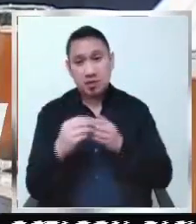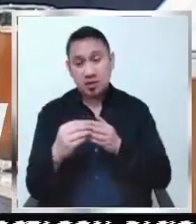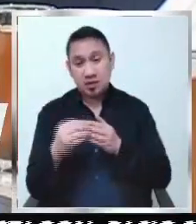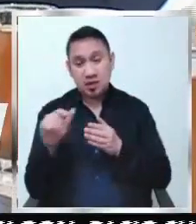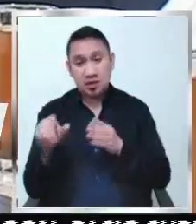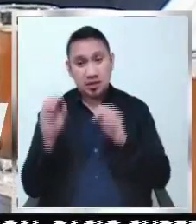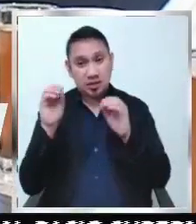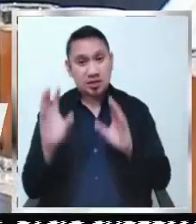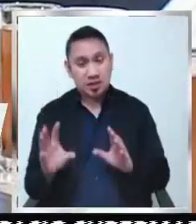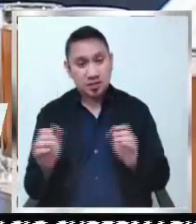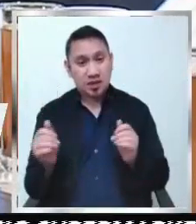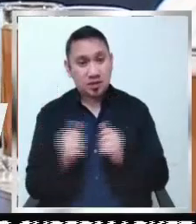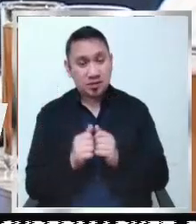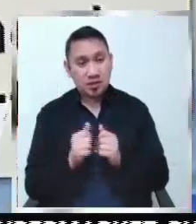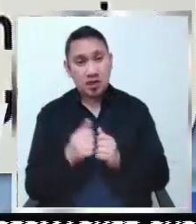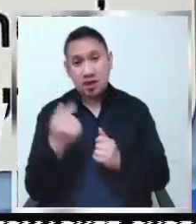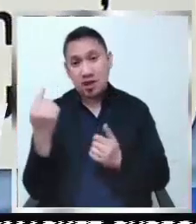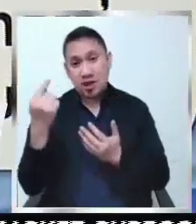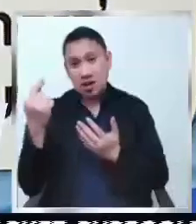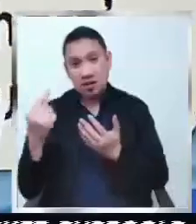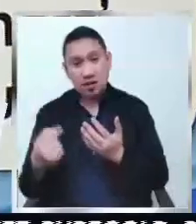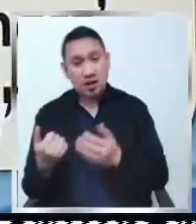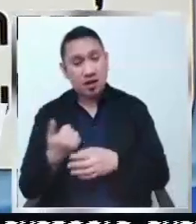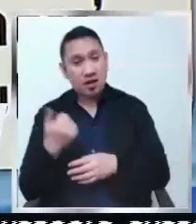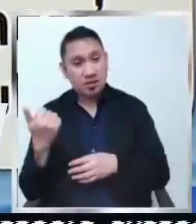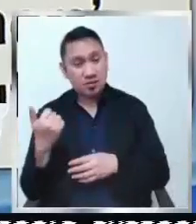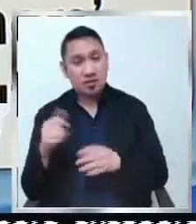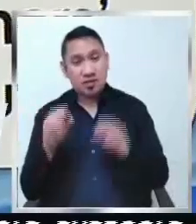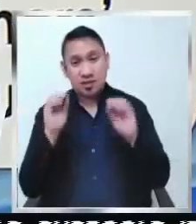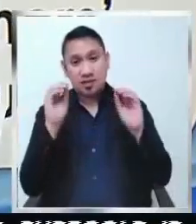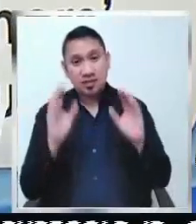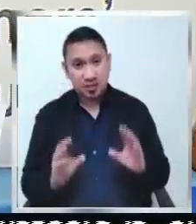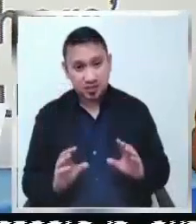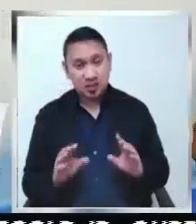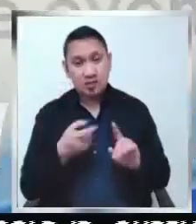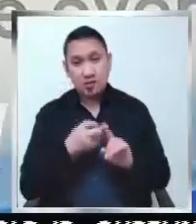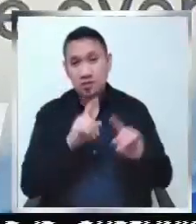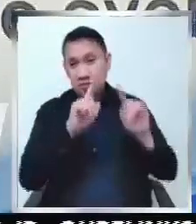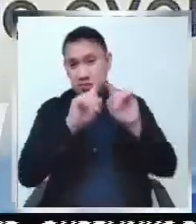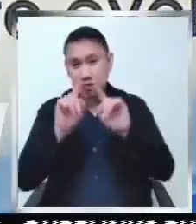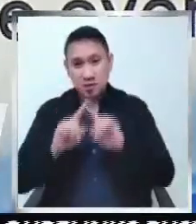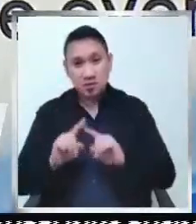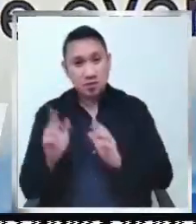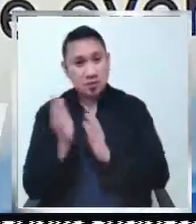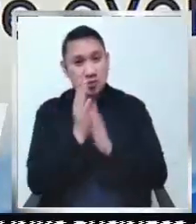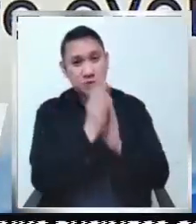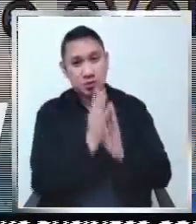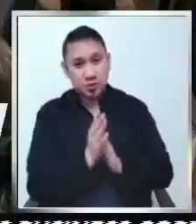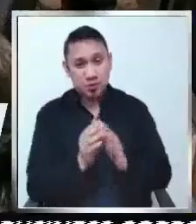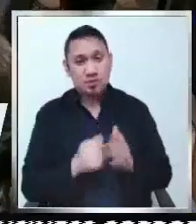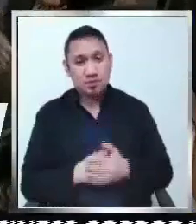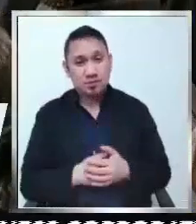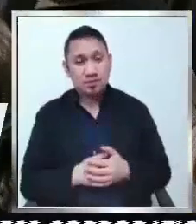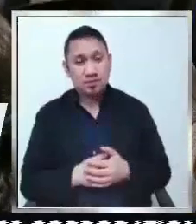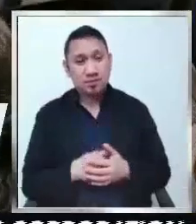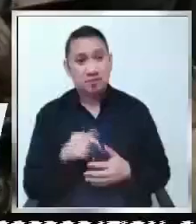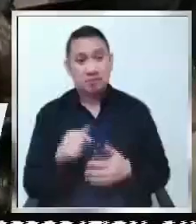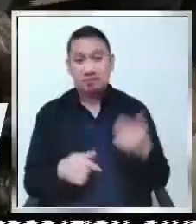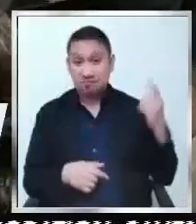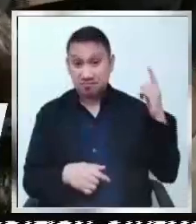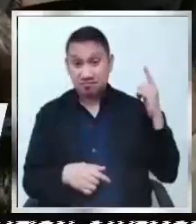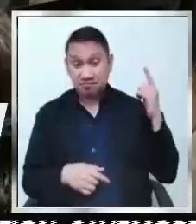pang celebrities ang teachers mula sa iba't ibang paaralan. Isa ang Gabay Guro sa mga advocacy